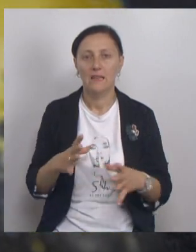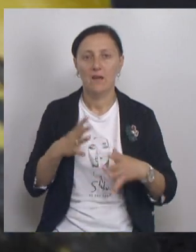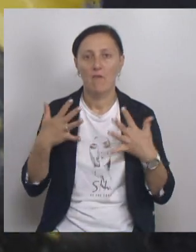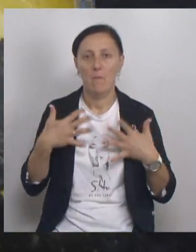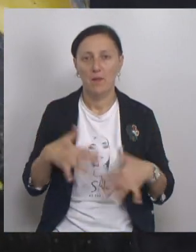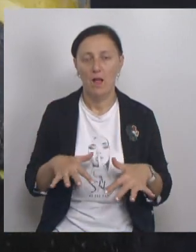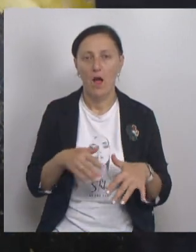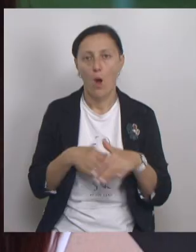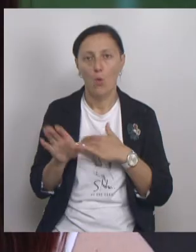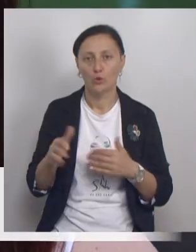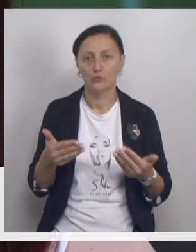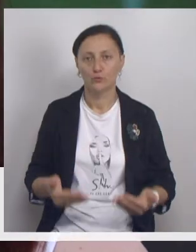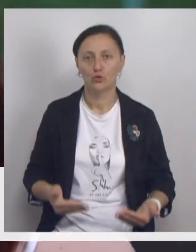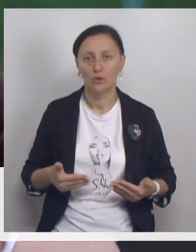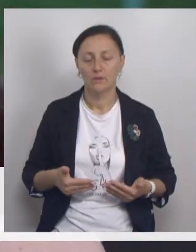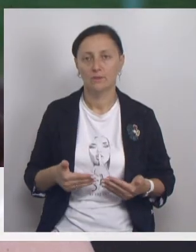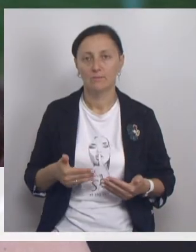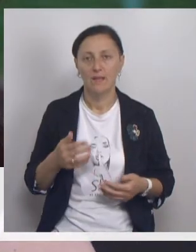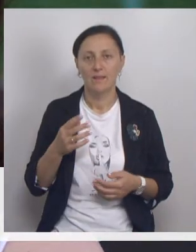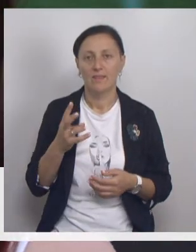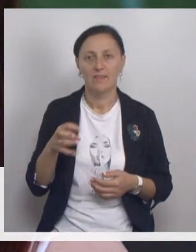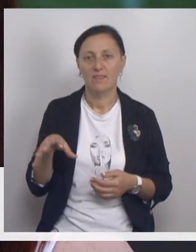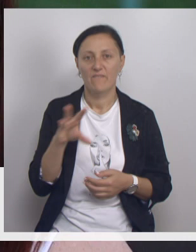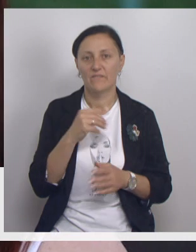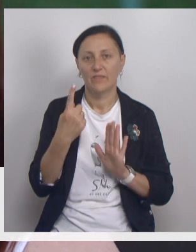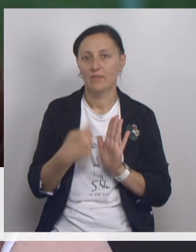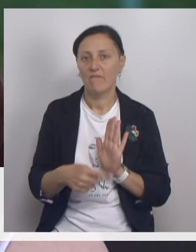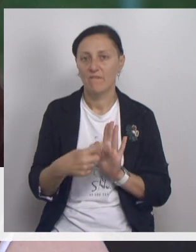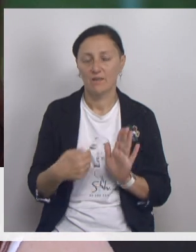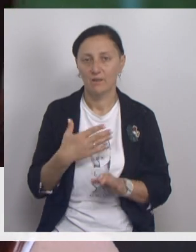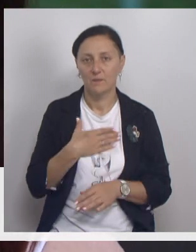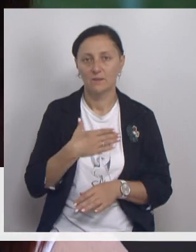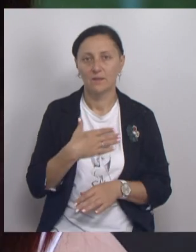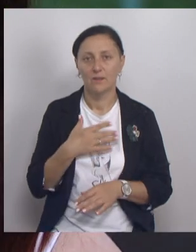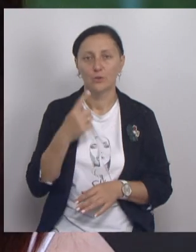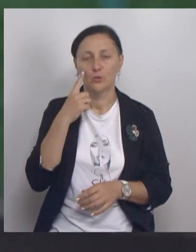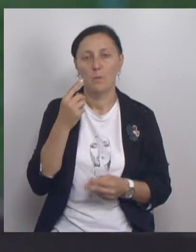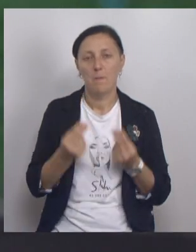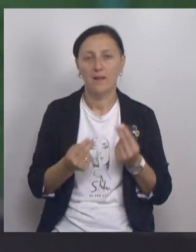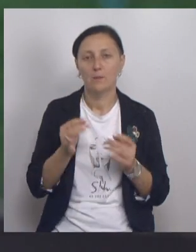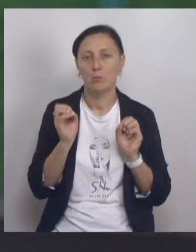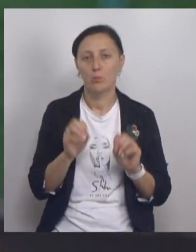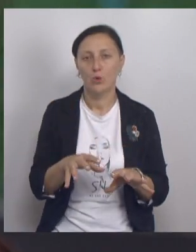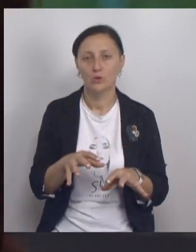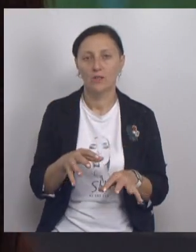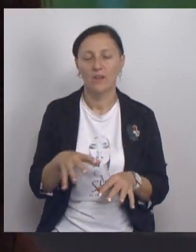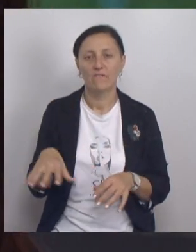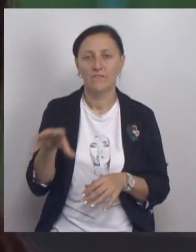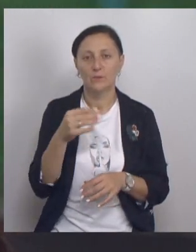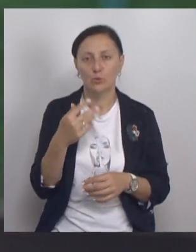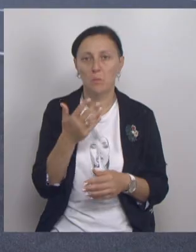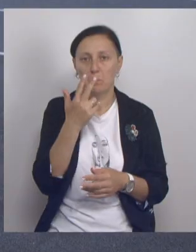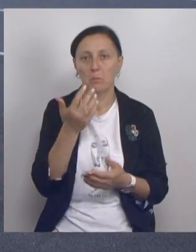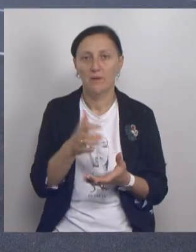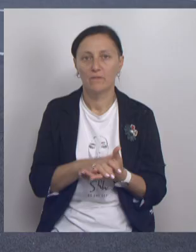уходишь в тренингах. Не все принимали, вот думали так, вот, скажем так, поиграюсь и брошу. Все уже смирились с тем, что это все